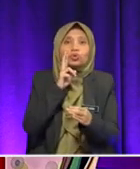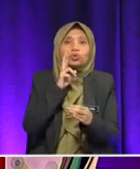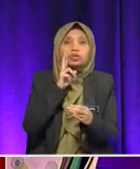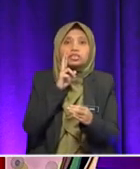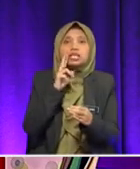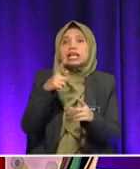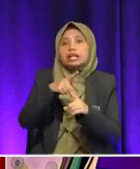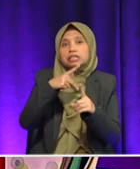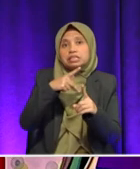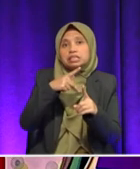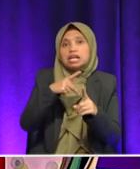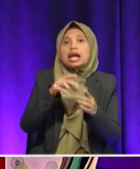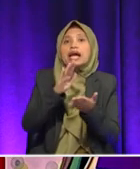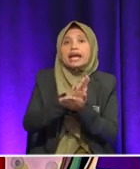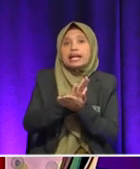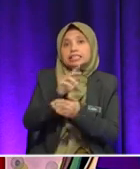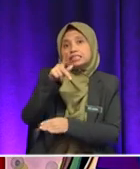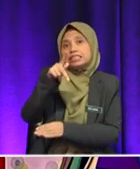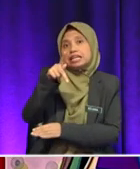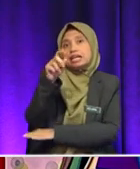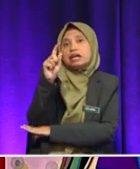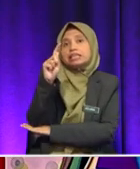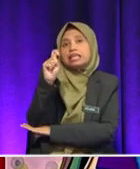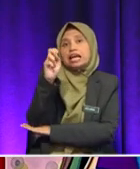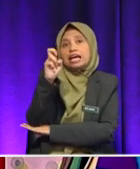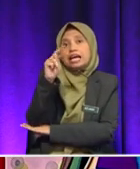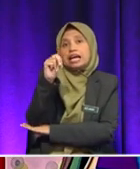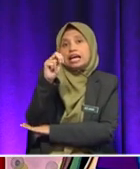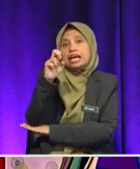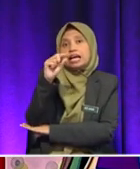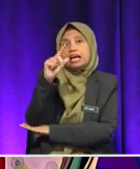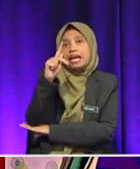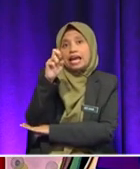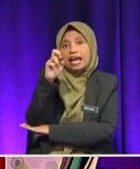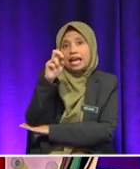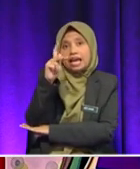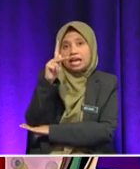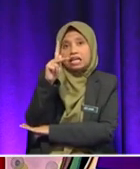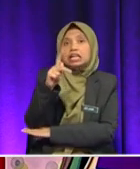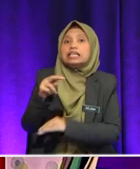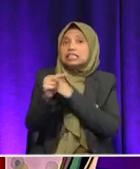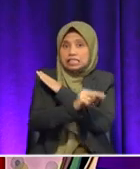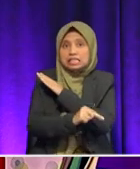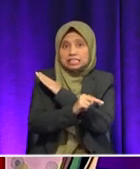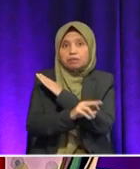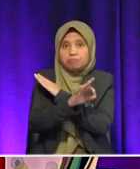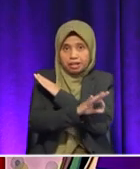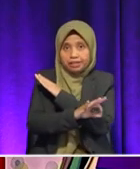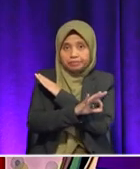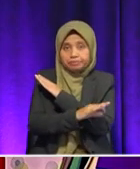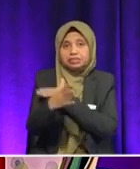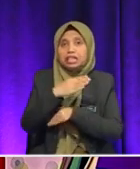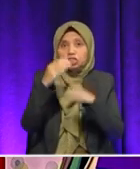daripada dari sekolah skating batu Kiki Negeri 9 dan juga tidak lupa kepada juru bahasa isyarat kita